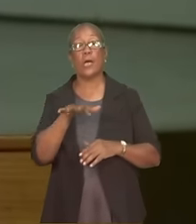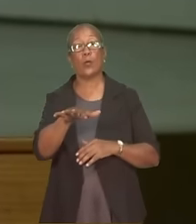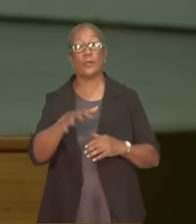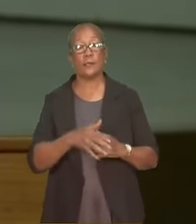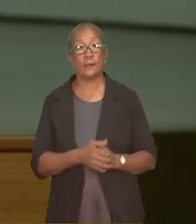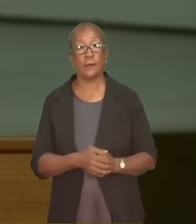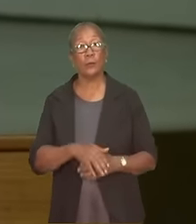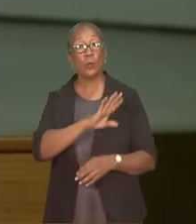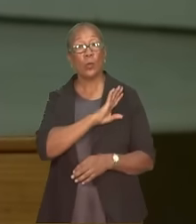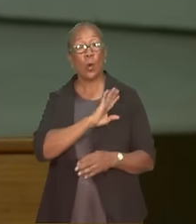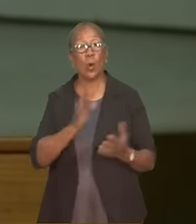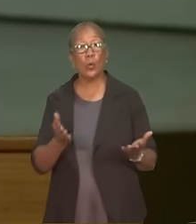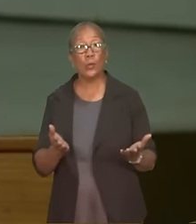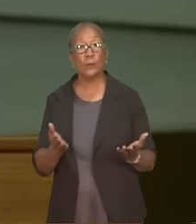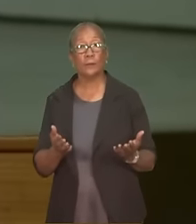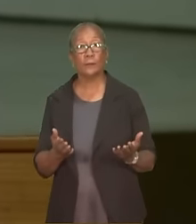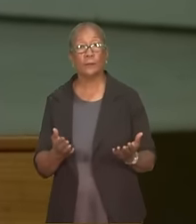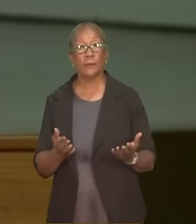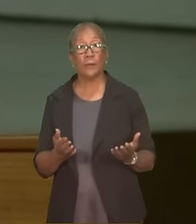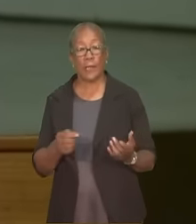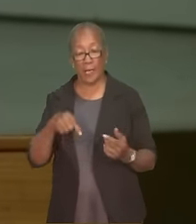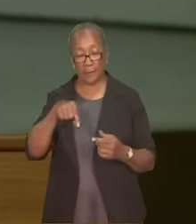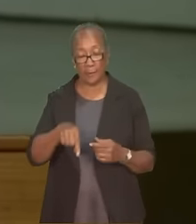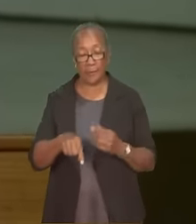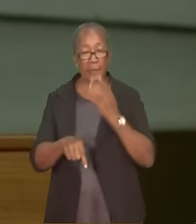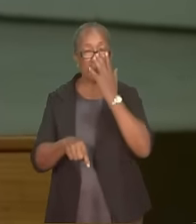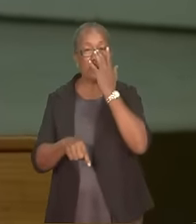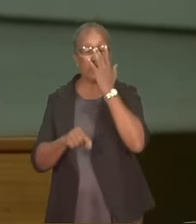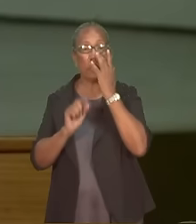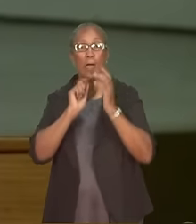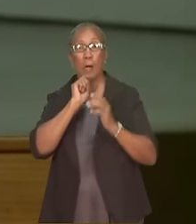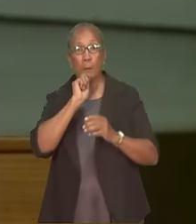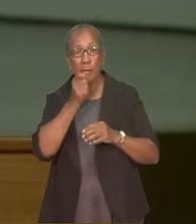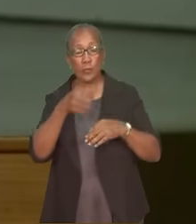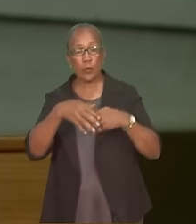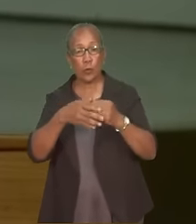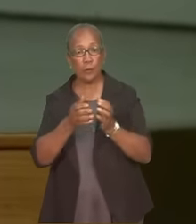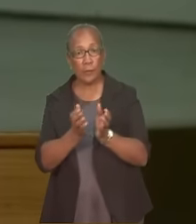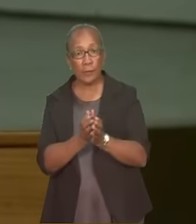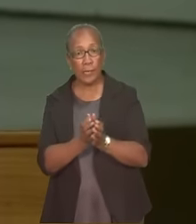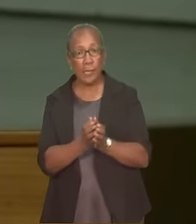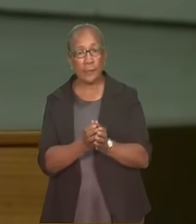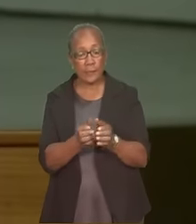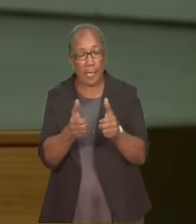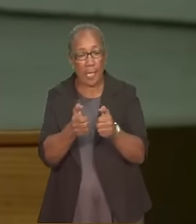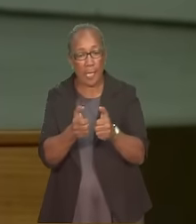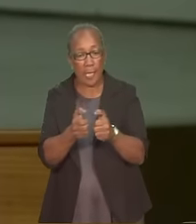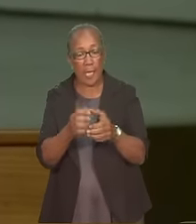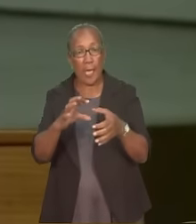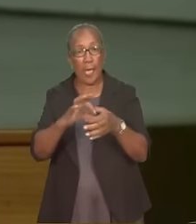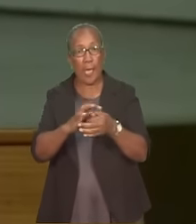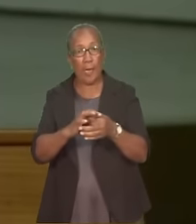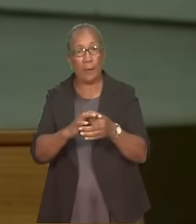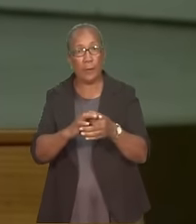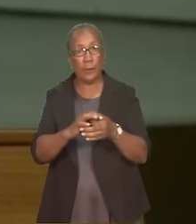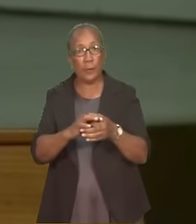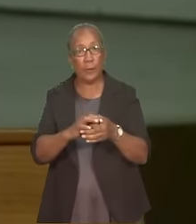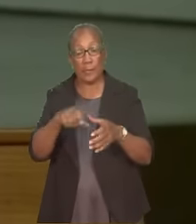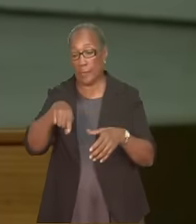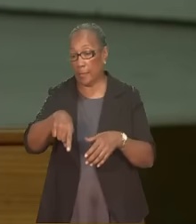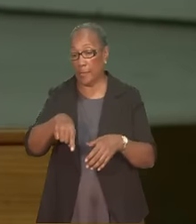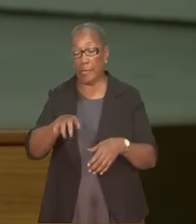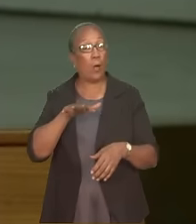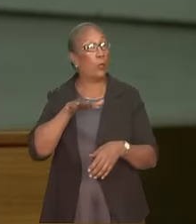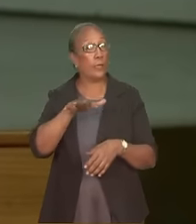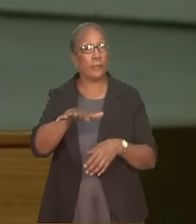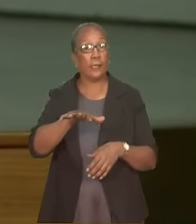ook aan deze persconferentie een appnummer gekoppeld voor de mediahuizen die niet hier aanwezig zijn.